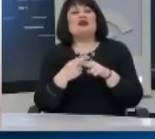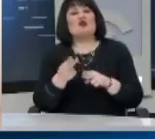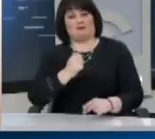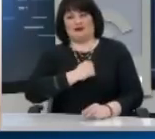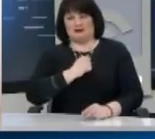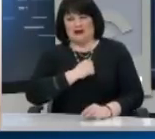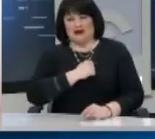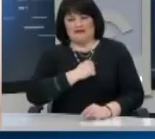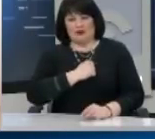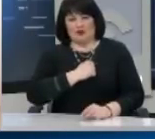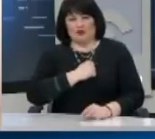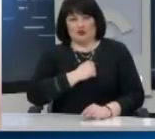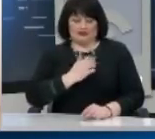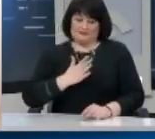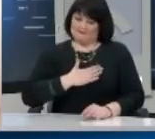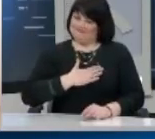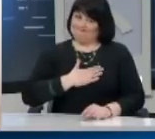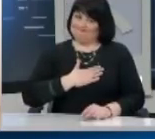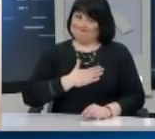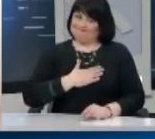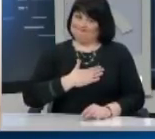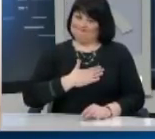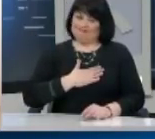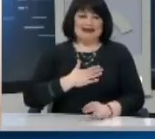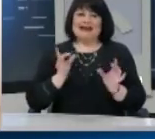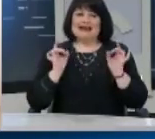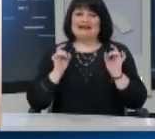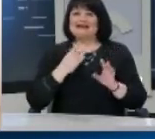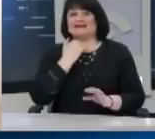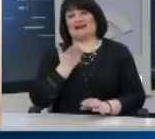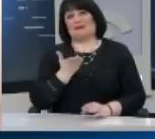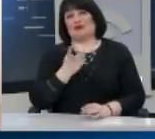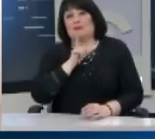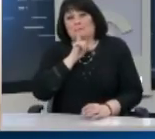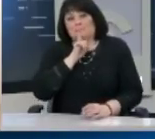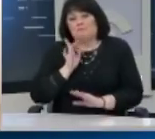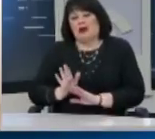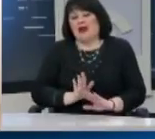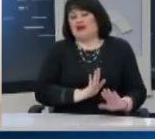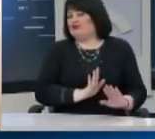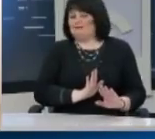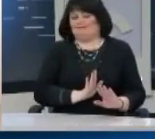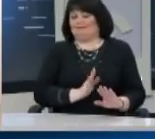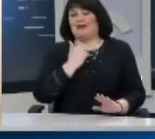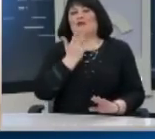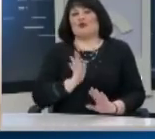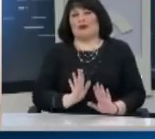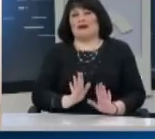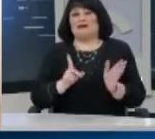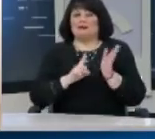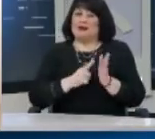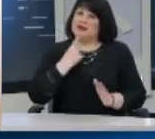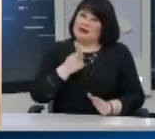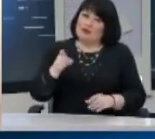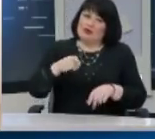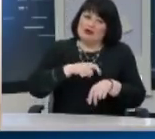πιστεύω ότι κανείς με το χέρι στην καρδιά δεν μπορεί να αποσιωπήσει να παρασιωπηση ότι